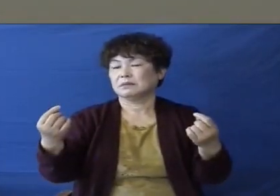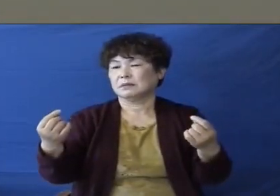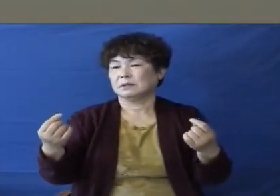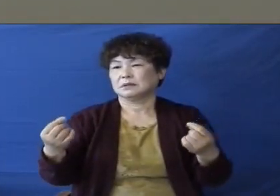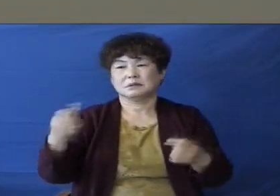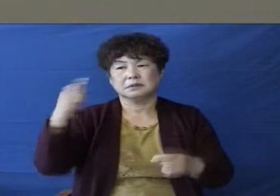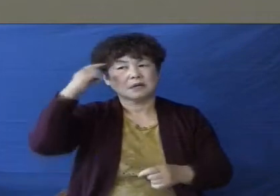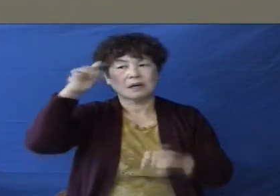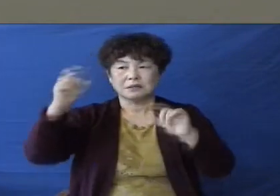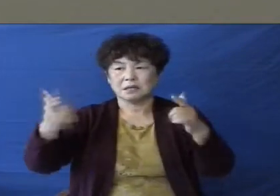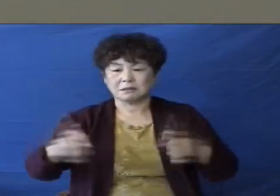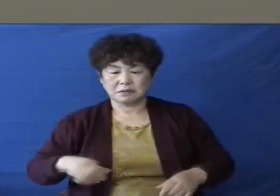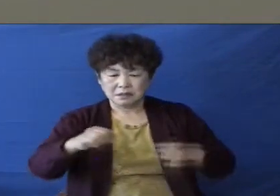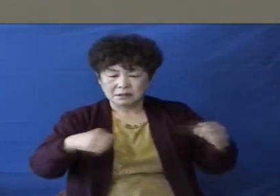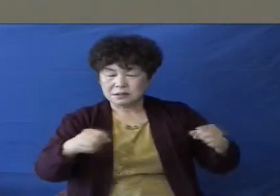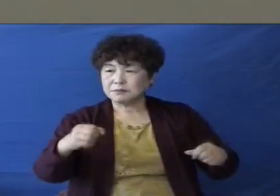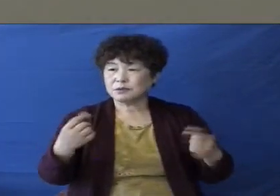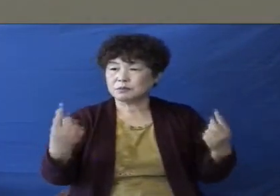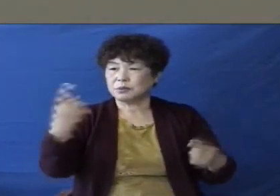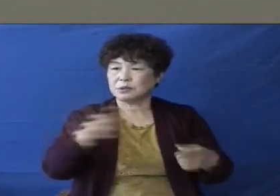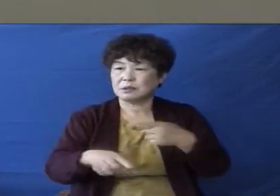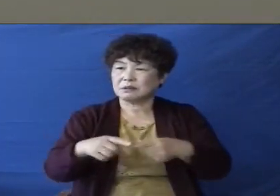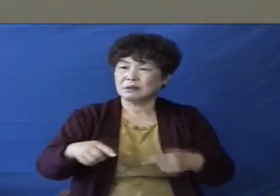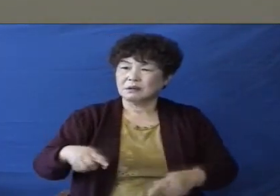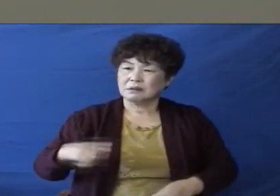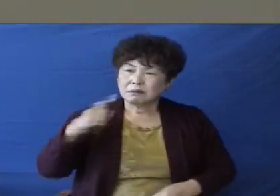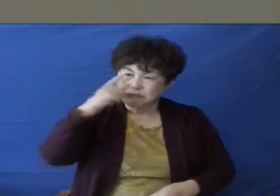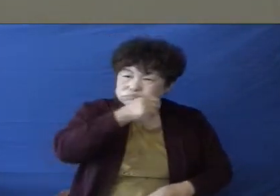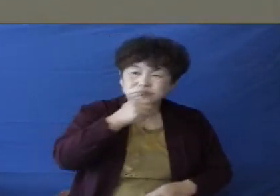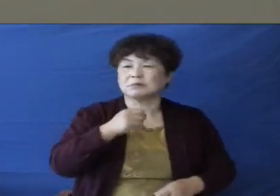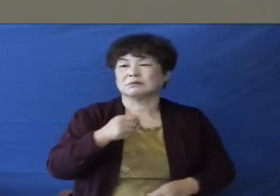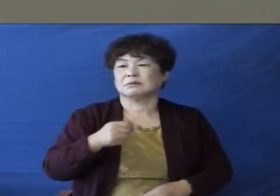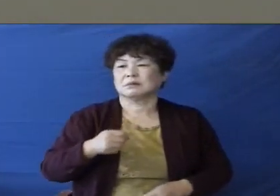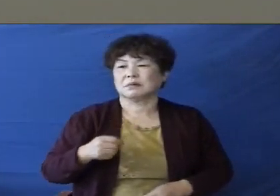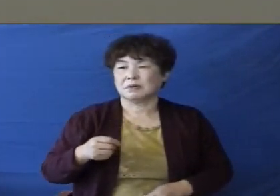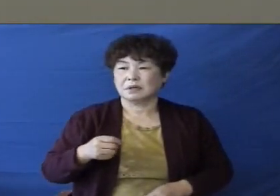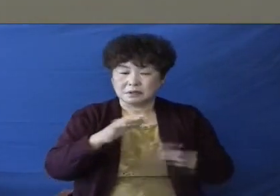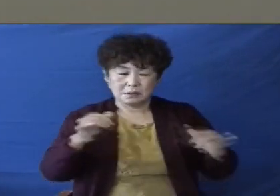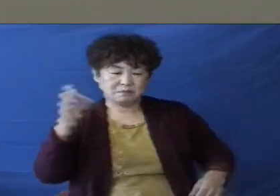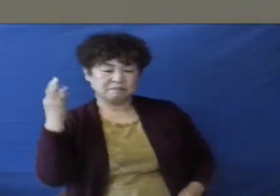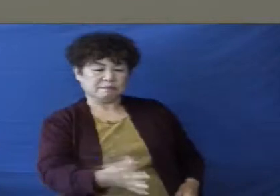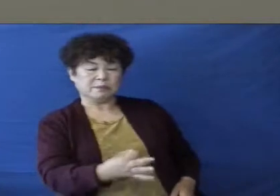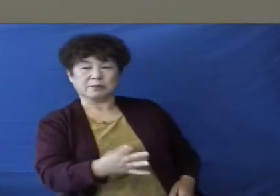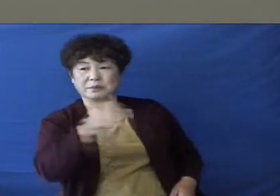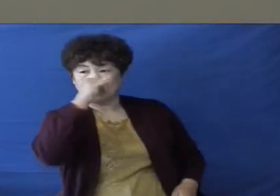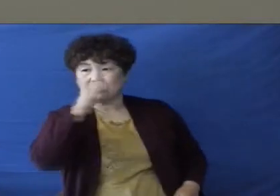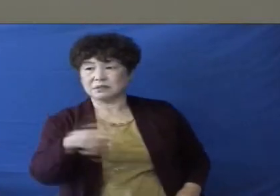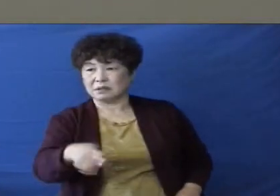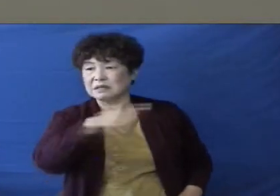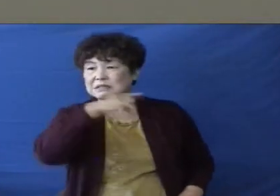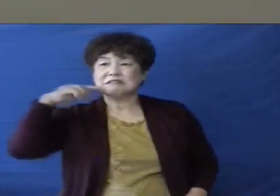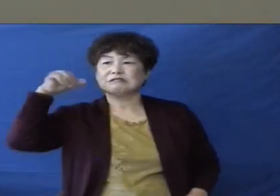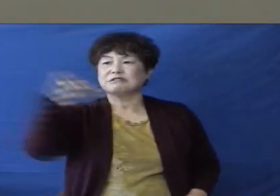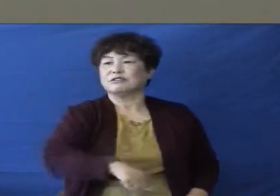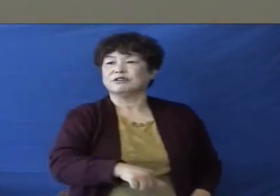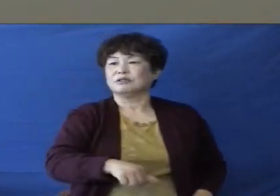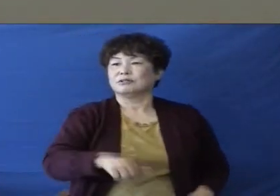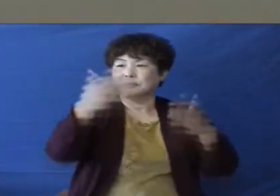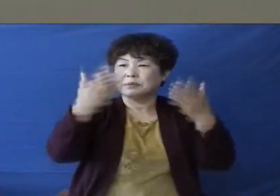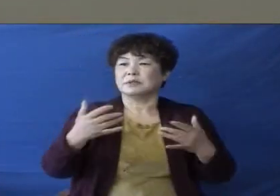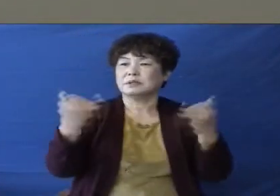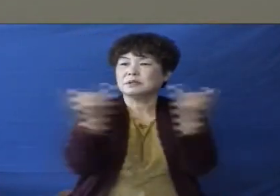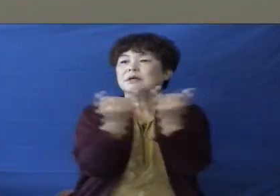만약에 회당 장애 아들이나 딸이 이런 병이 있다면 내일 고친 받자 이렇게 하겠습니까